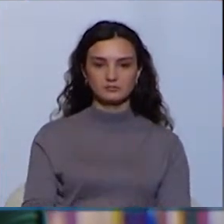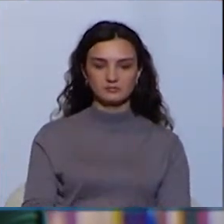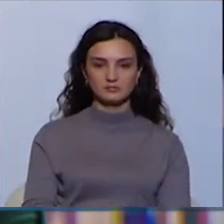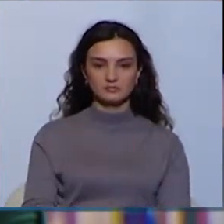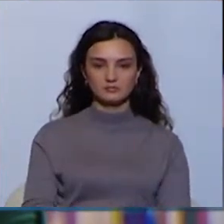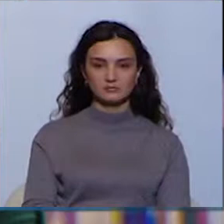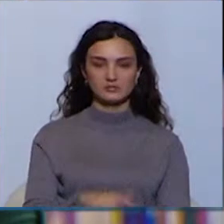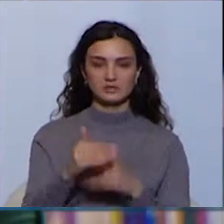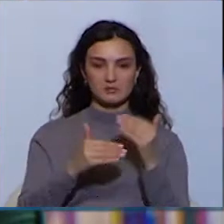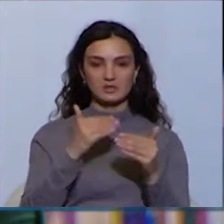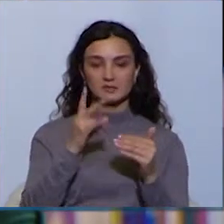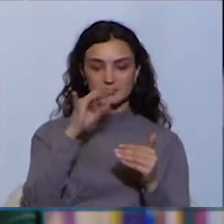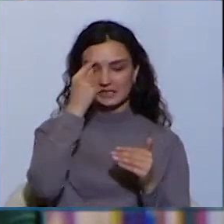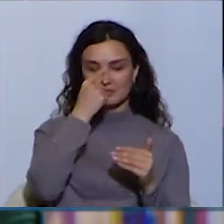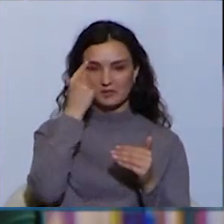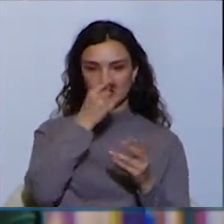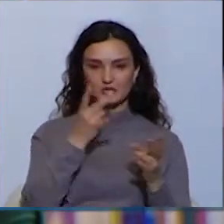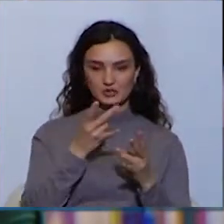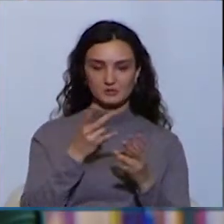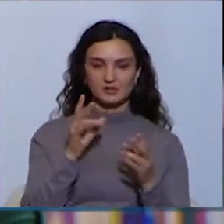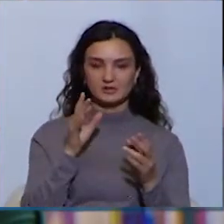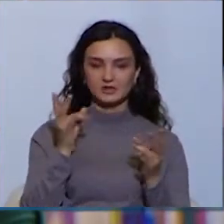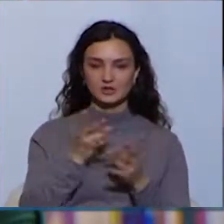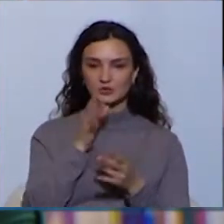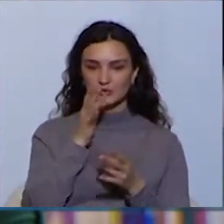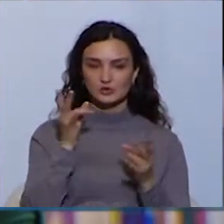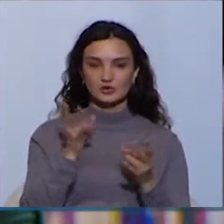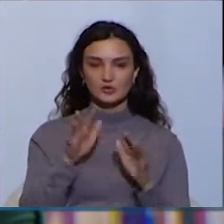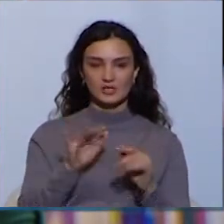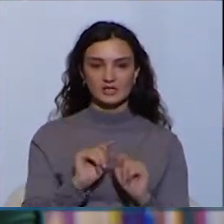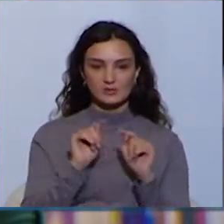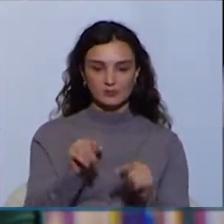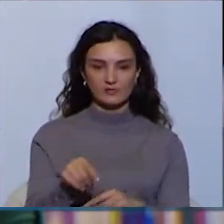ისე წარმატებას იღბალიც სჭირდება საჭირო დროს, საჭირო ადგილას მოხვედრის